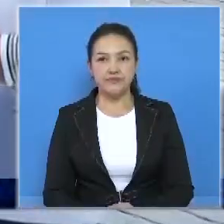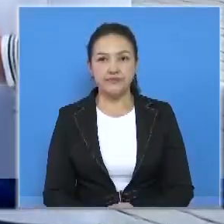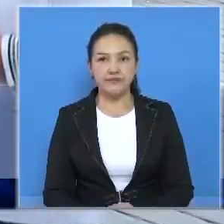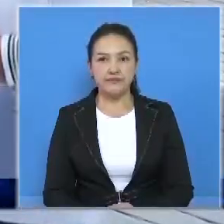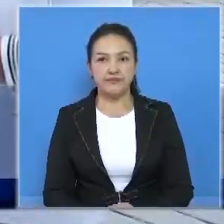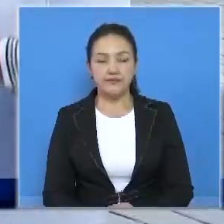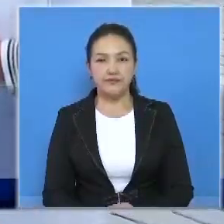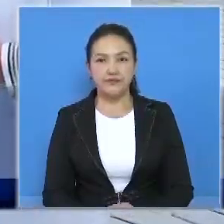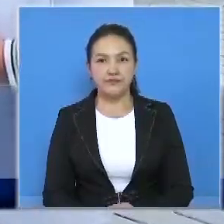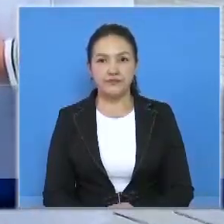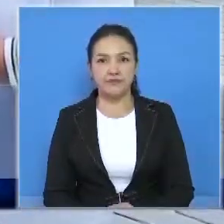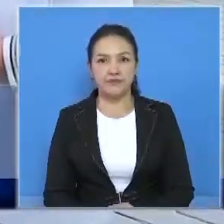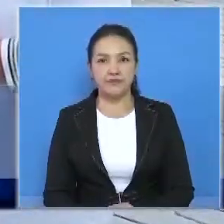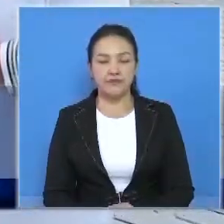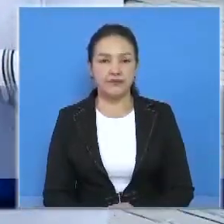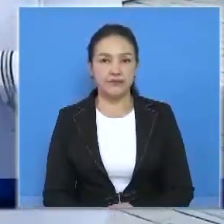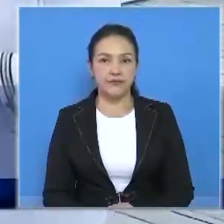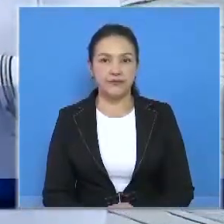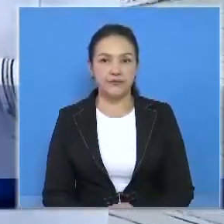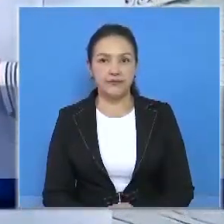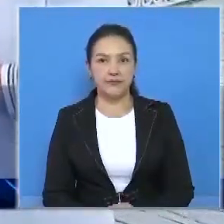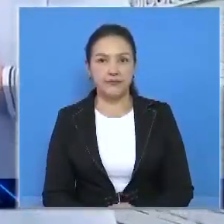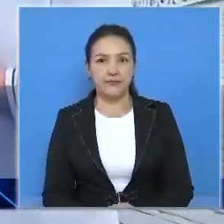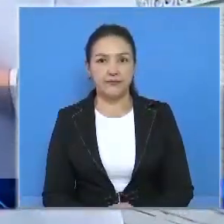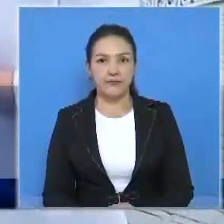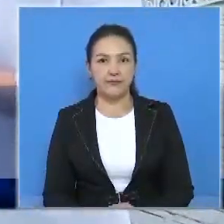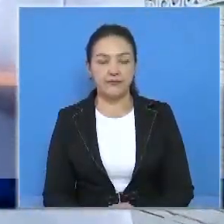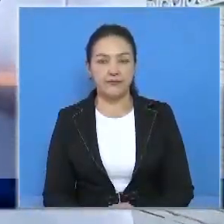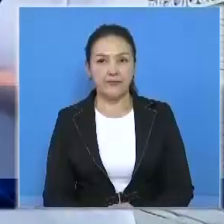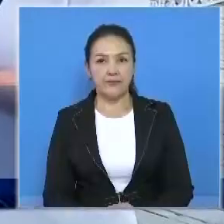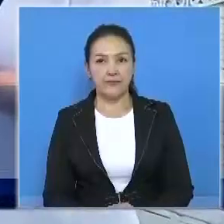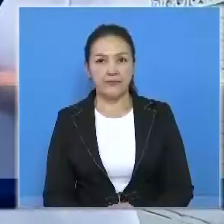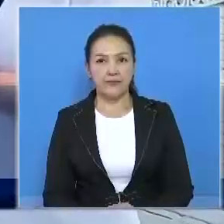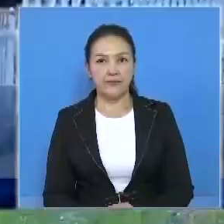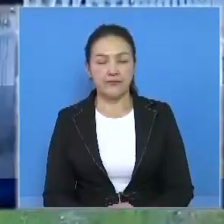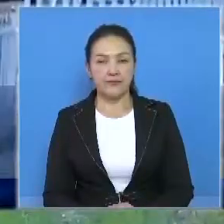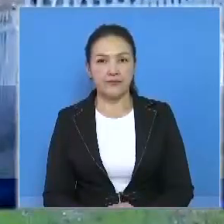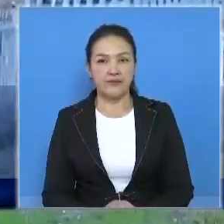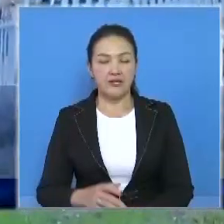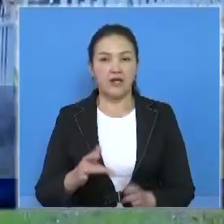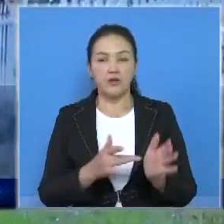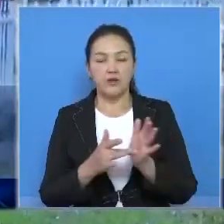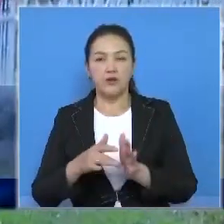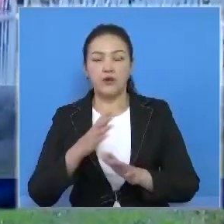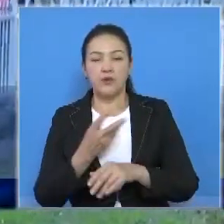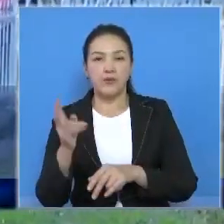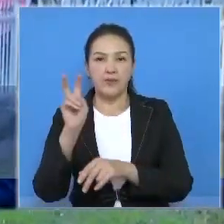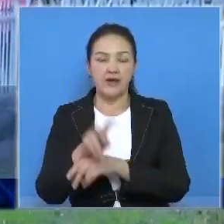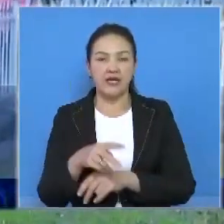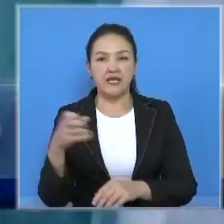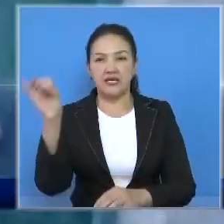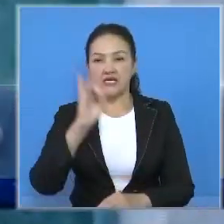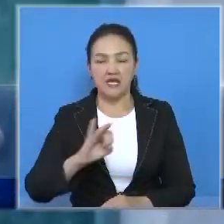керамик. Красивый, синий керамик. Из-за этого они также называют мечеть. Туристер ең көп баратын екінші